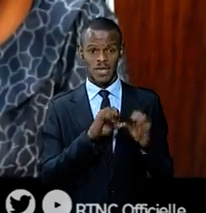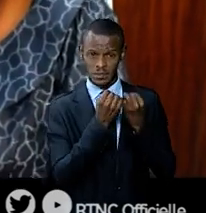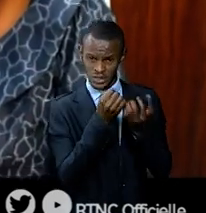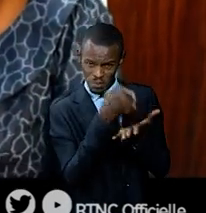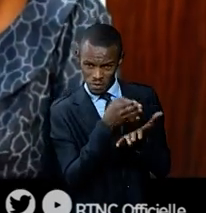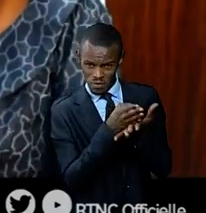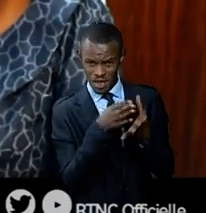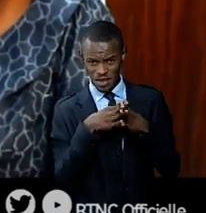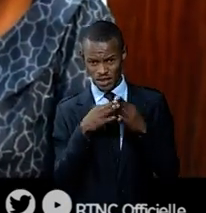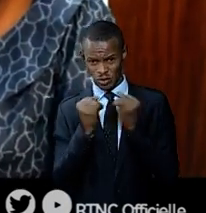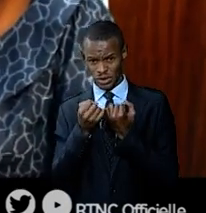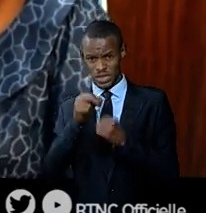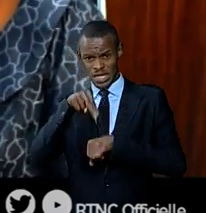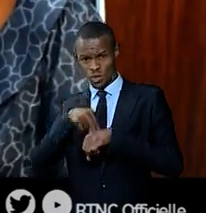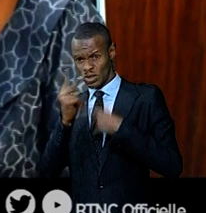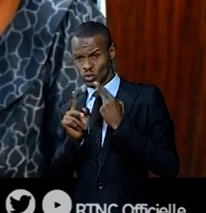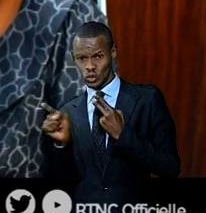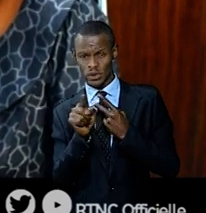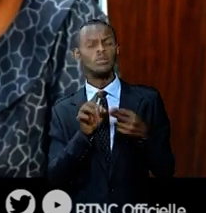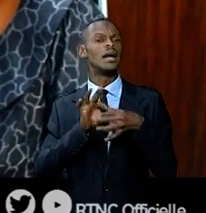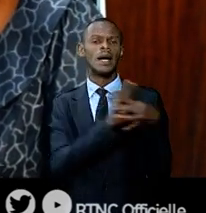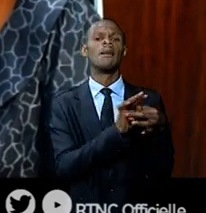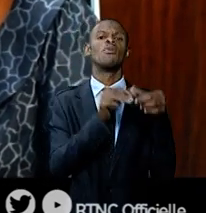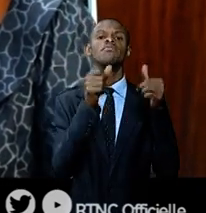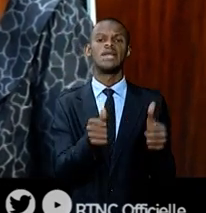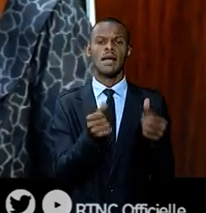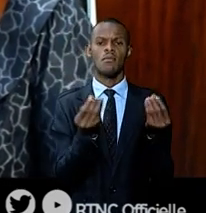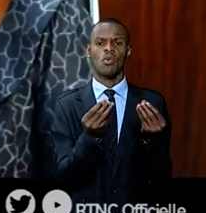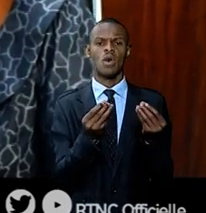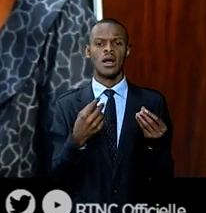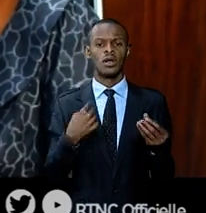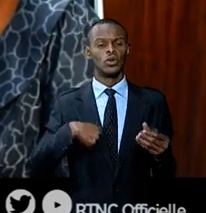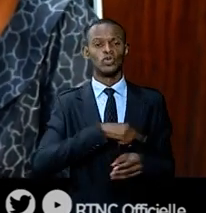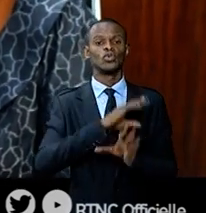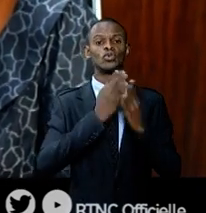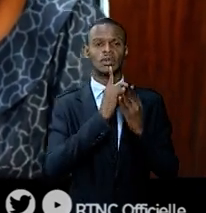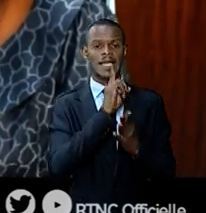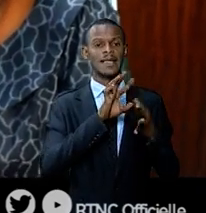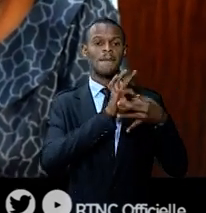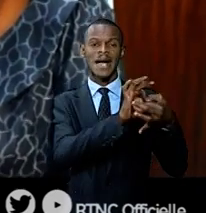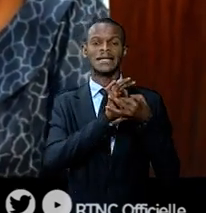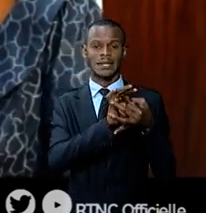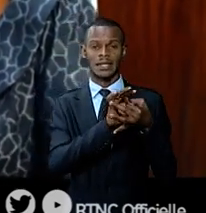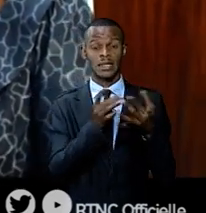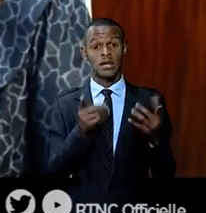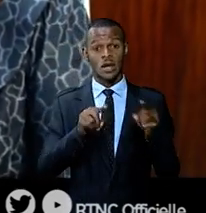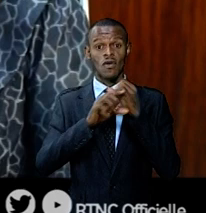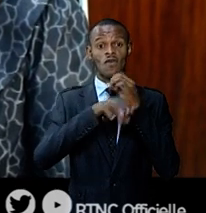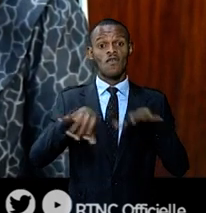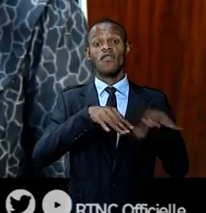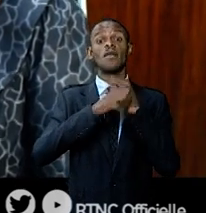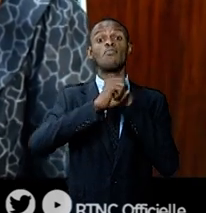partenaires. Quand nous faisons la promotion du tourisme, c'est, en gros, je peux dire, nous faisons la promotion de